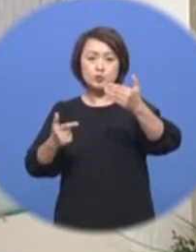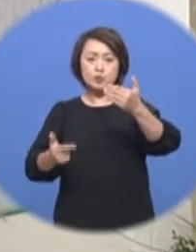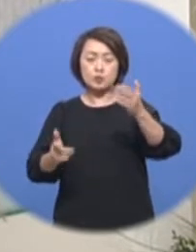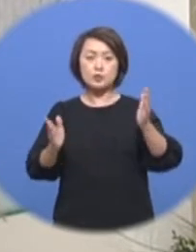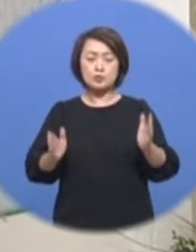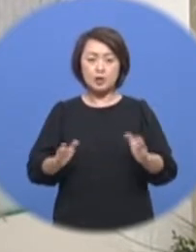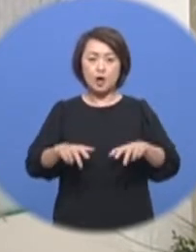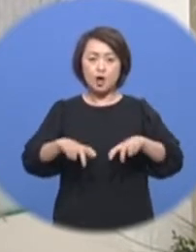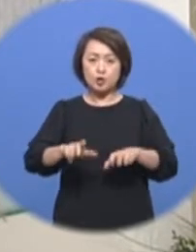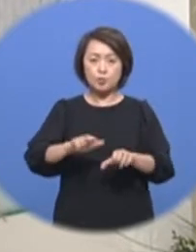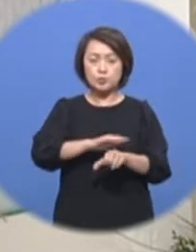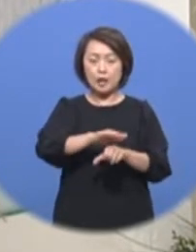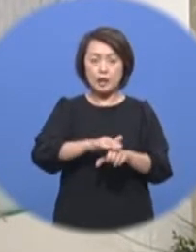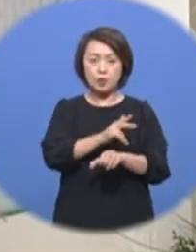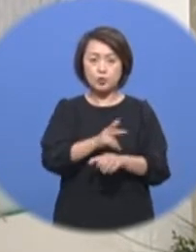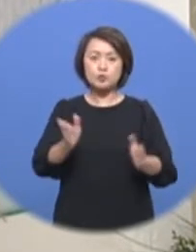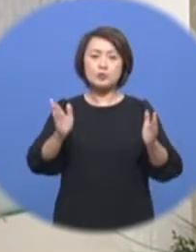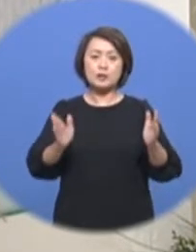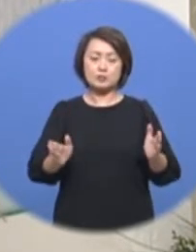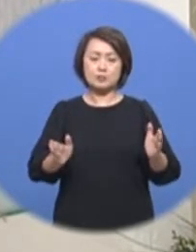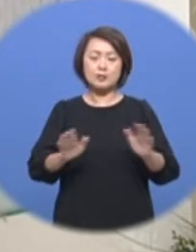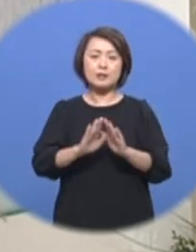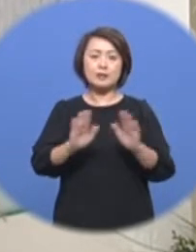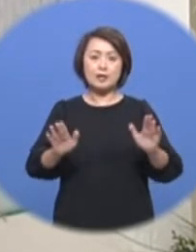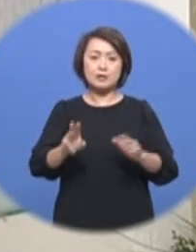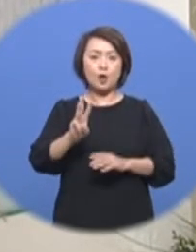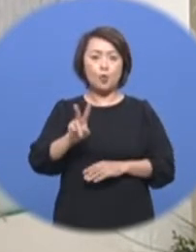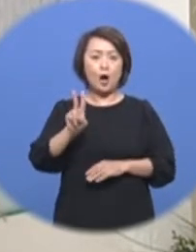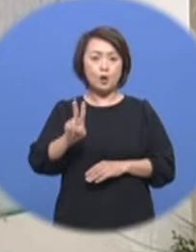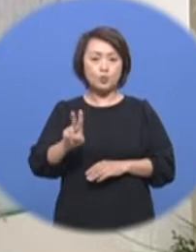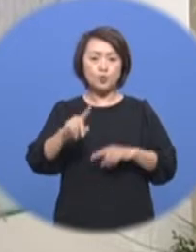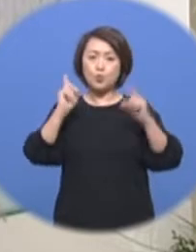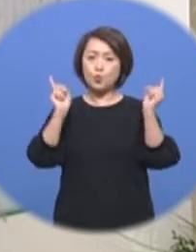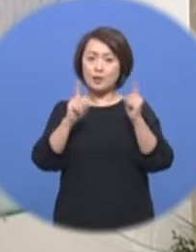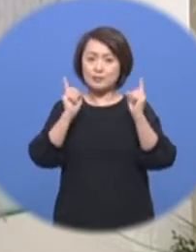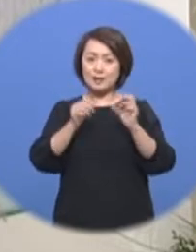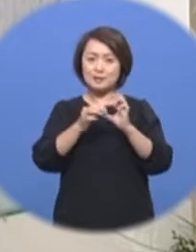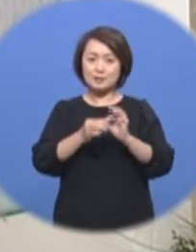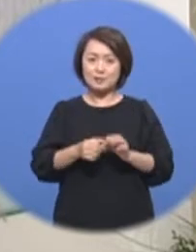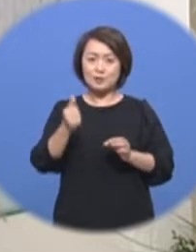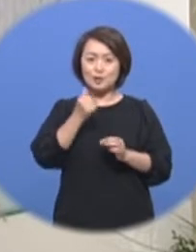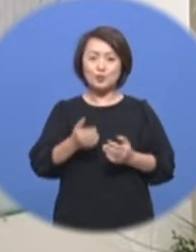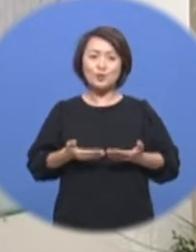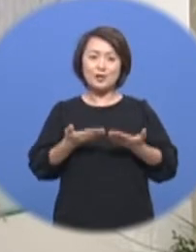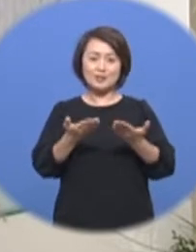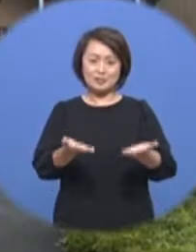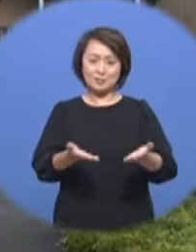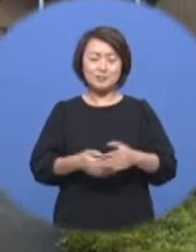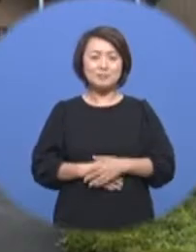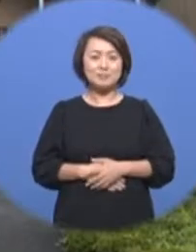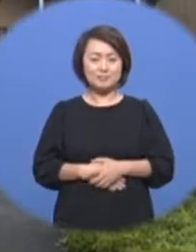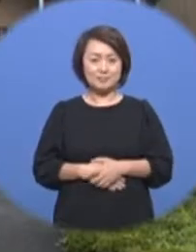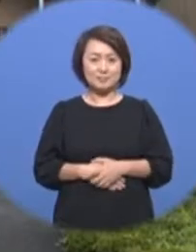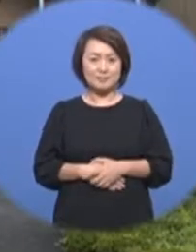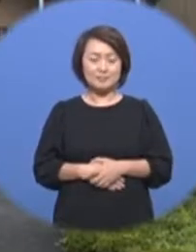動物愛護週間中に開催されたワウフェスタの模様について紹介します。